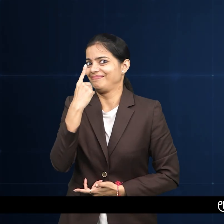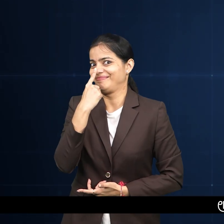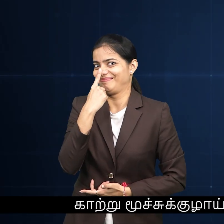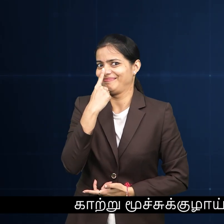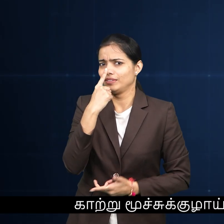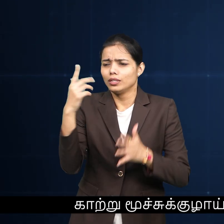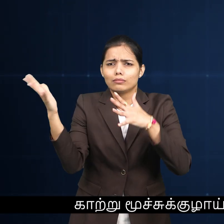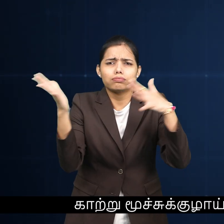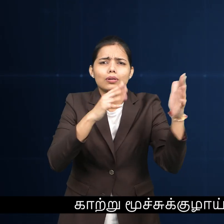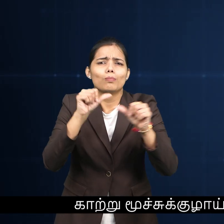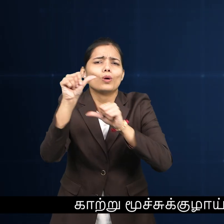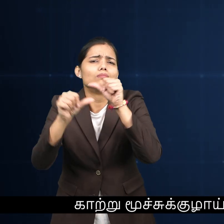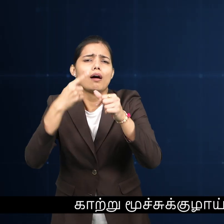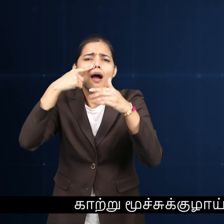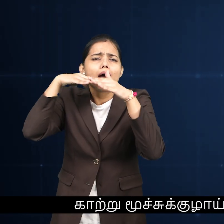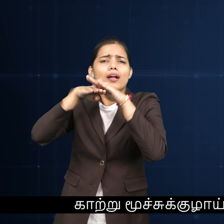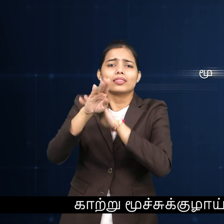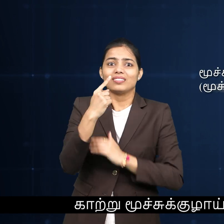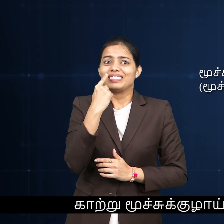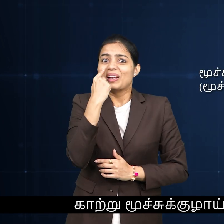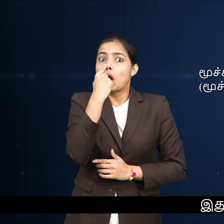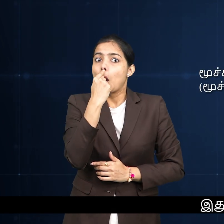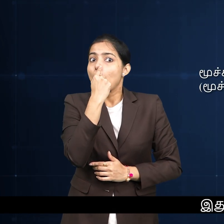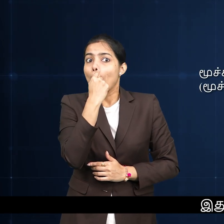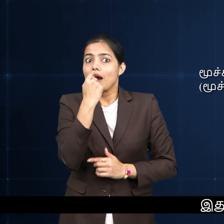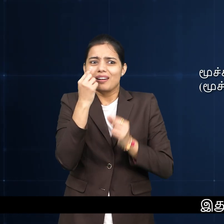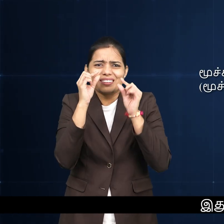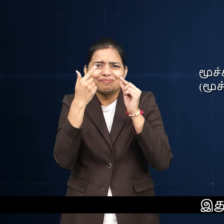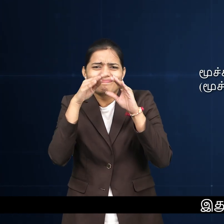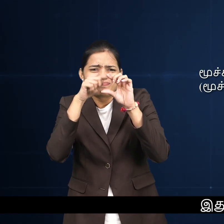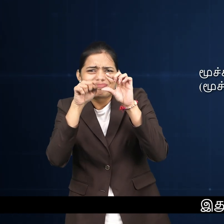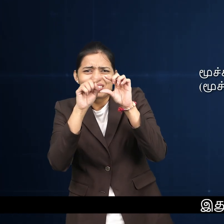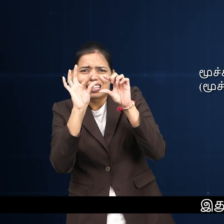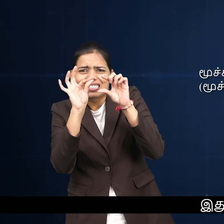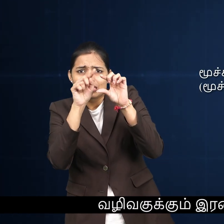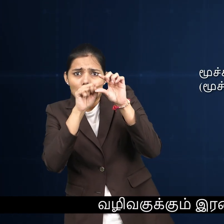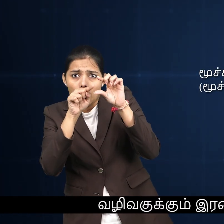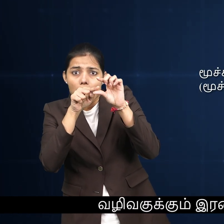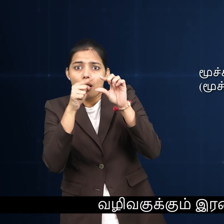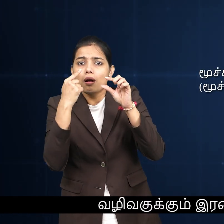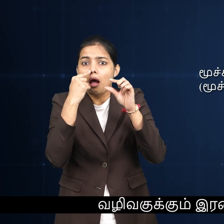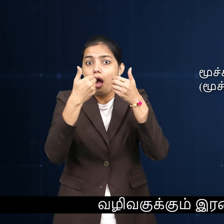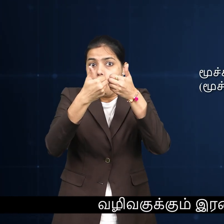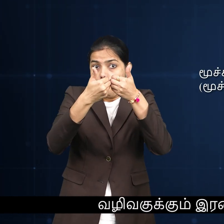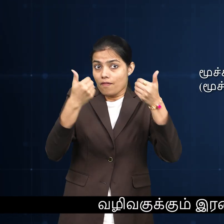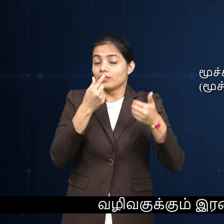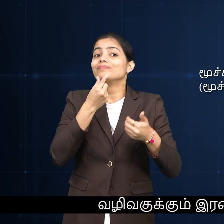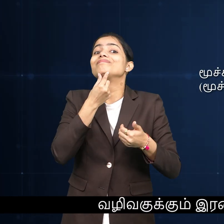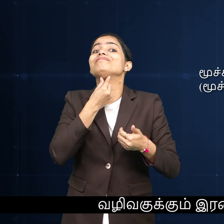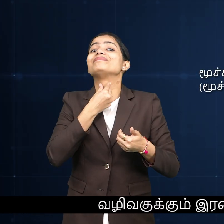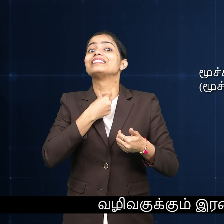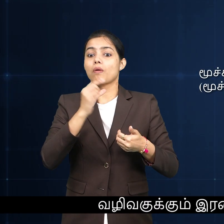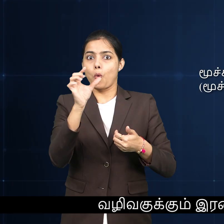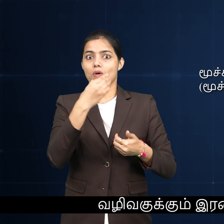மூக்கிலிருந்து காற்று மூச்சு குழாய்க்குள் செல்கிறது. இது நுரையீரலுக்கு வழிவகுக்கும் 2 குழாய்களாக